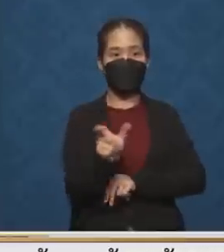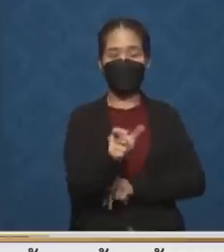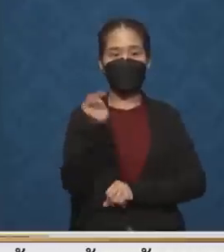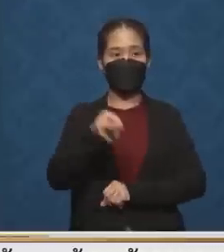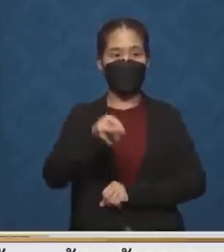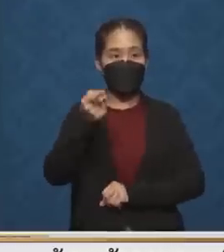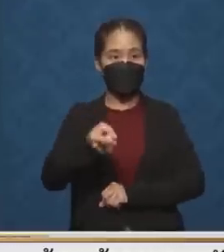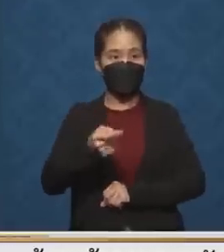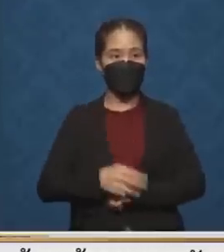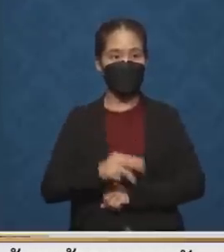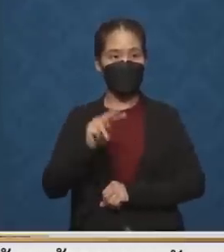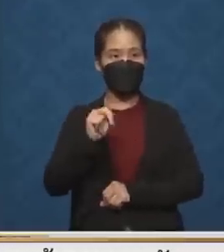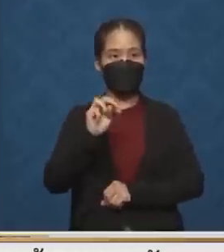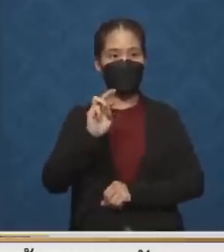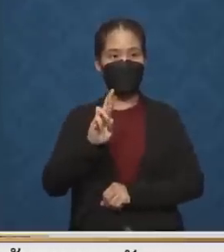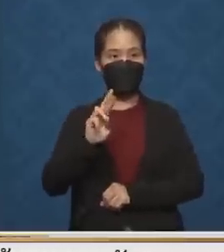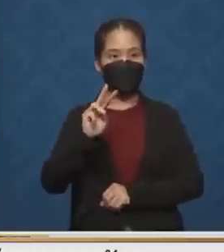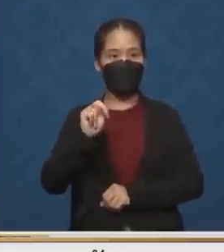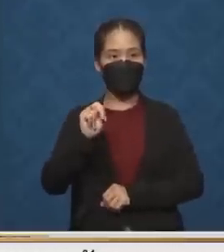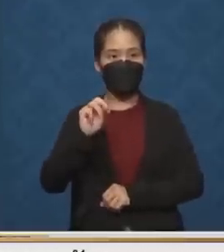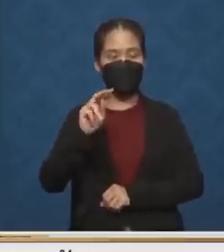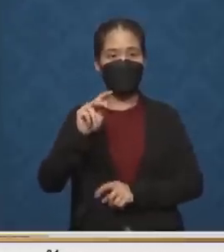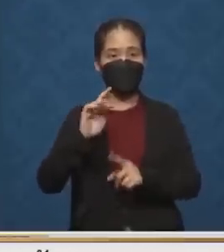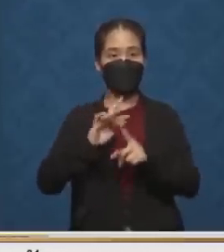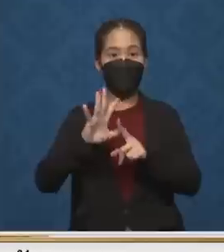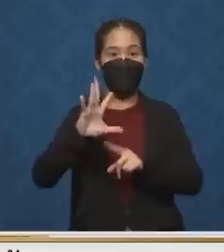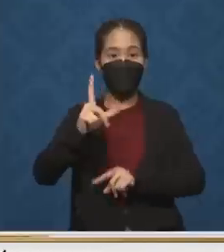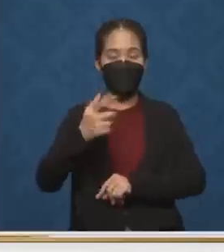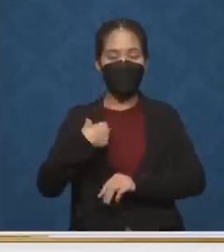Linos 24เอการ